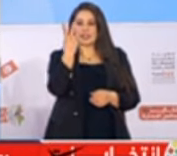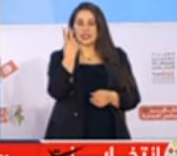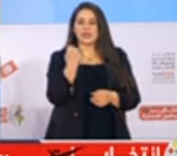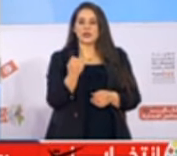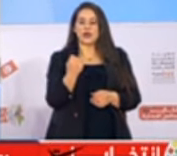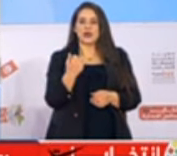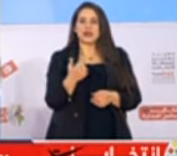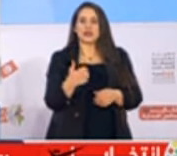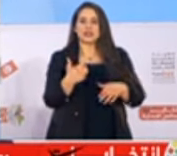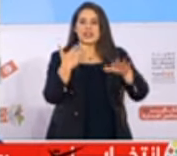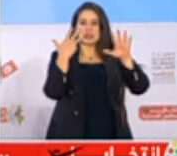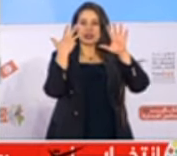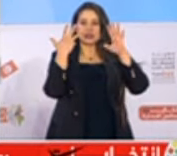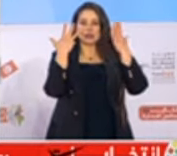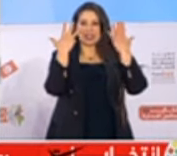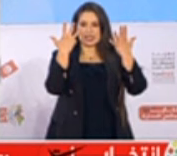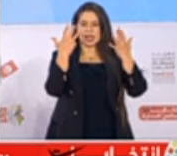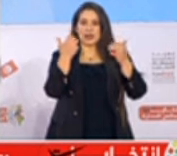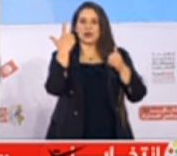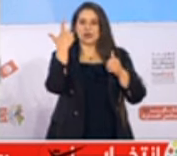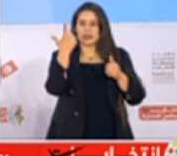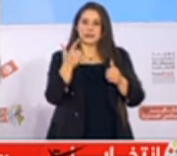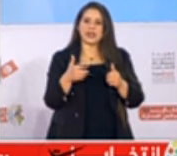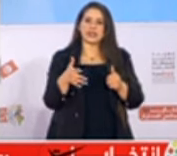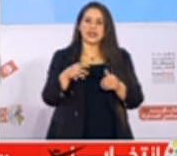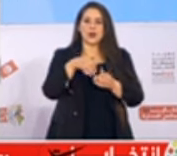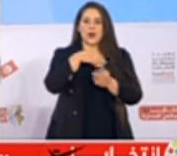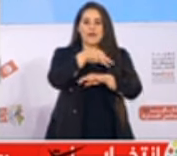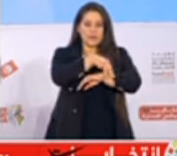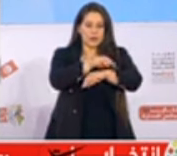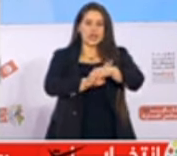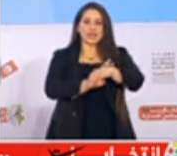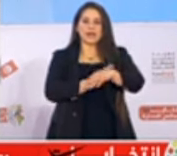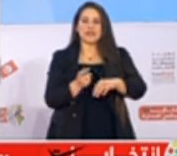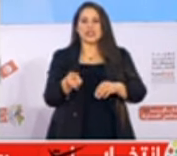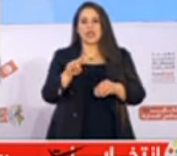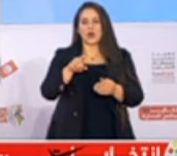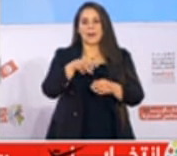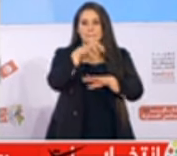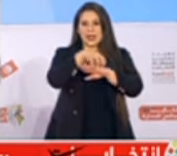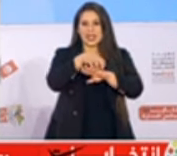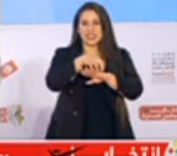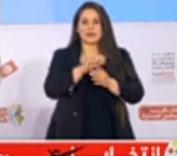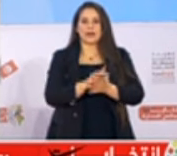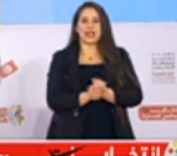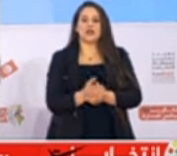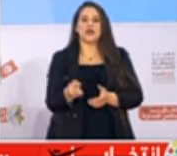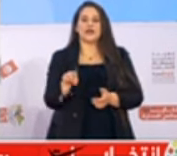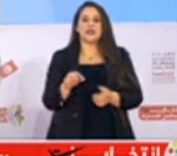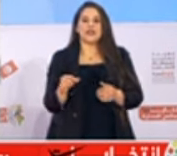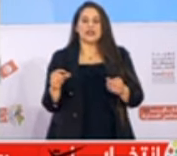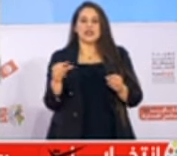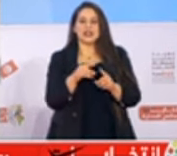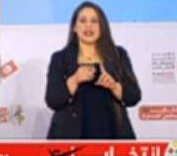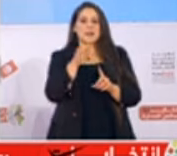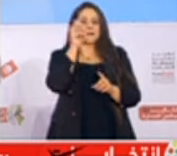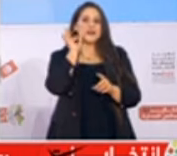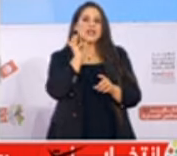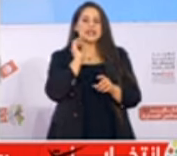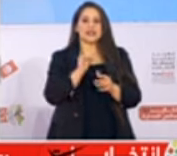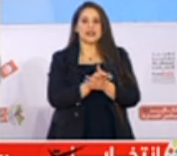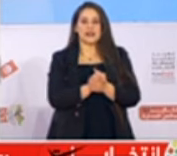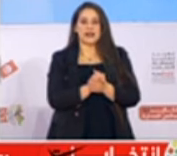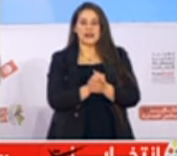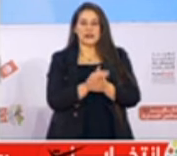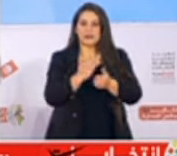في 279 مجلس أو في 279 معتمدية، وأيضا في شهري مارس وأفريل نتوقعوا باش يتم